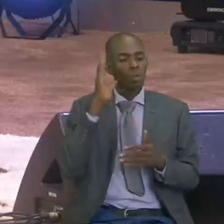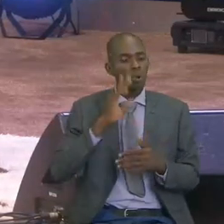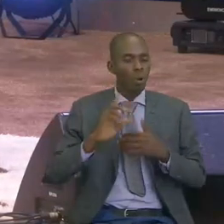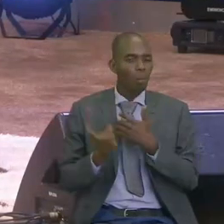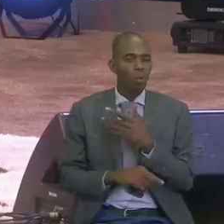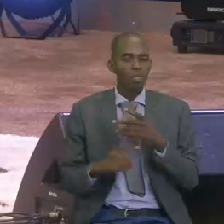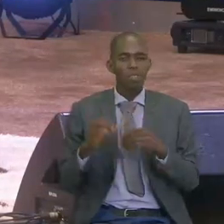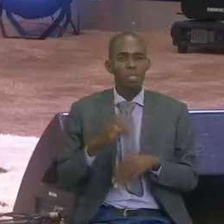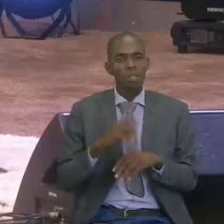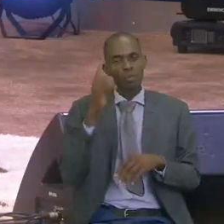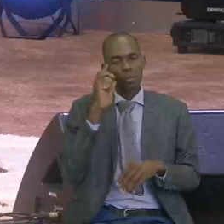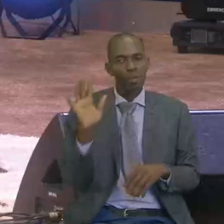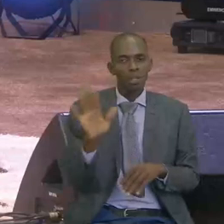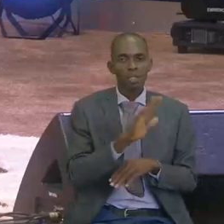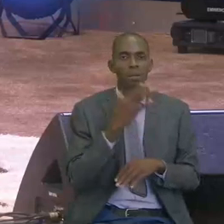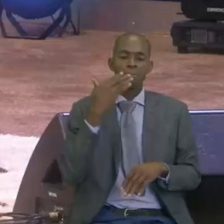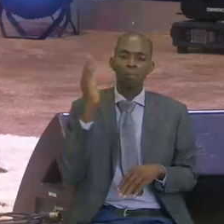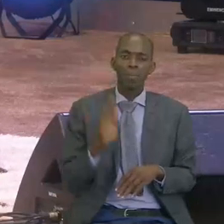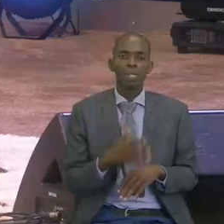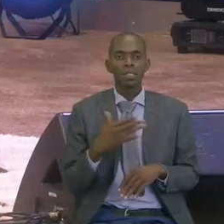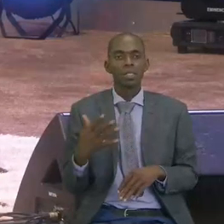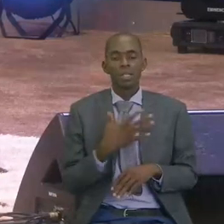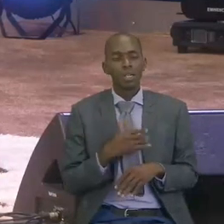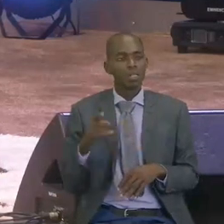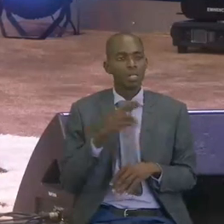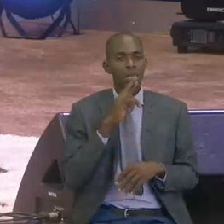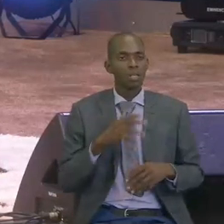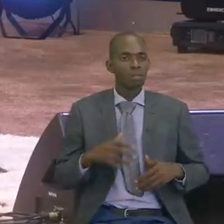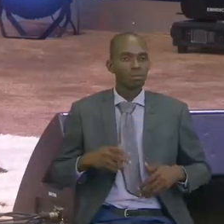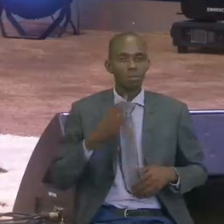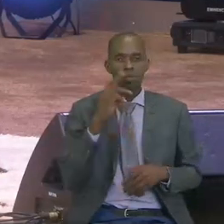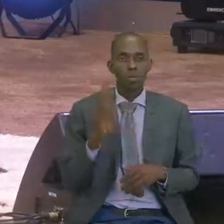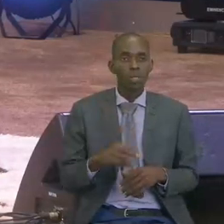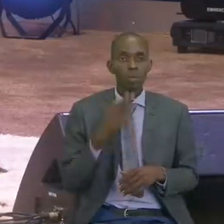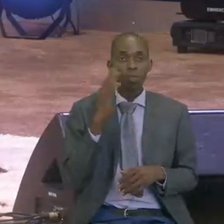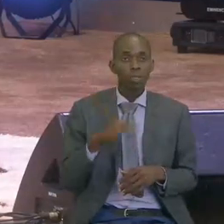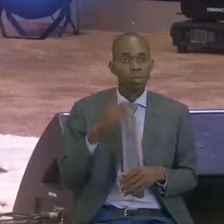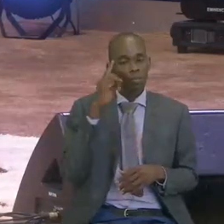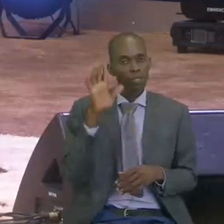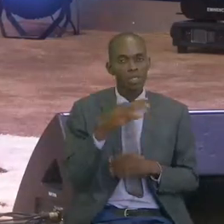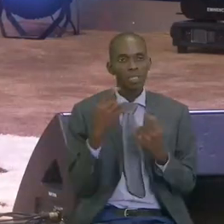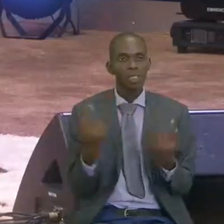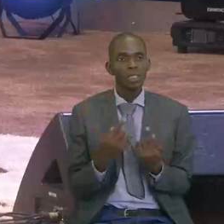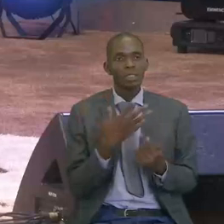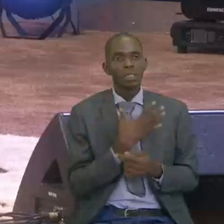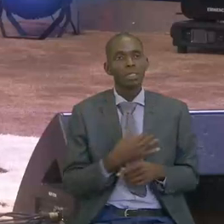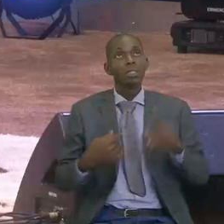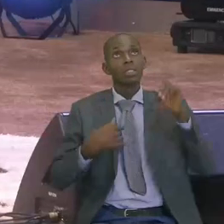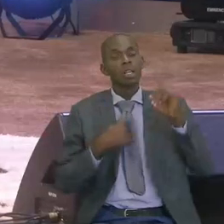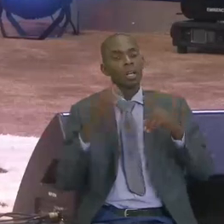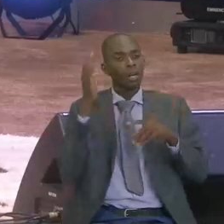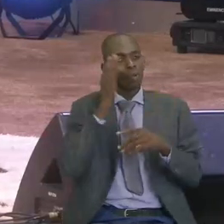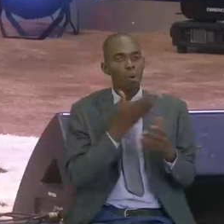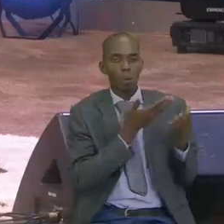aussi, le Seigneur dit, je punirai le monde pour sa malice et les méchants pour leurs iniquités. Je